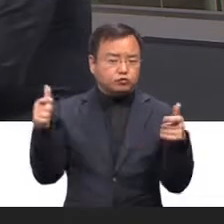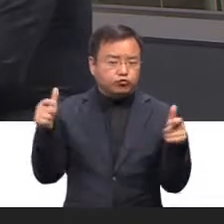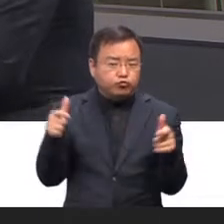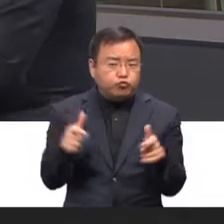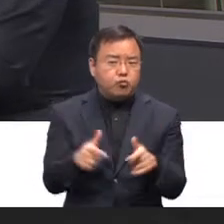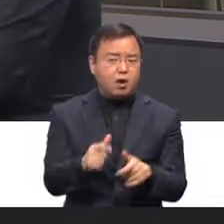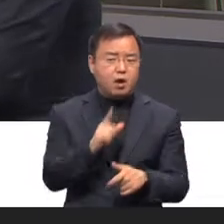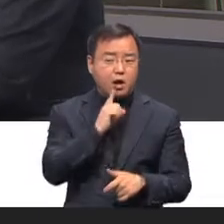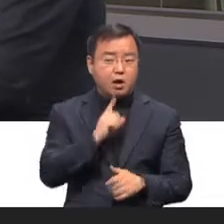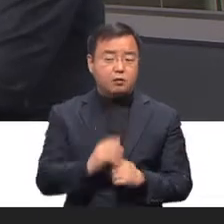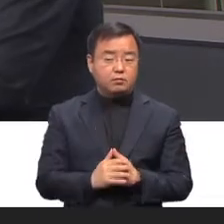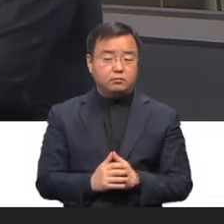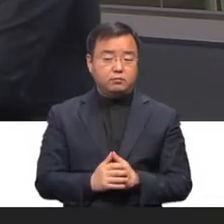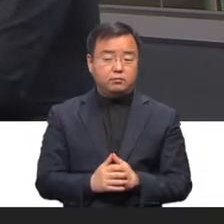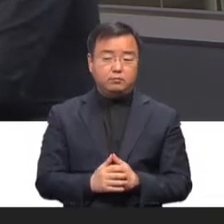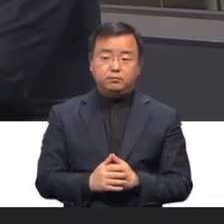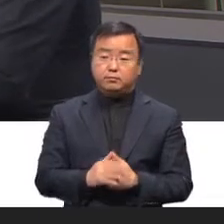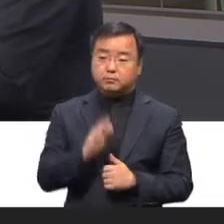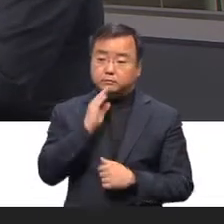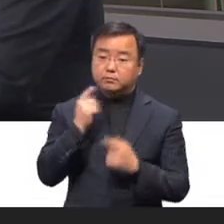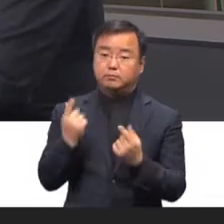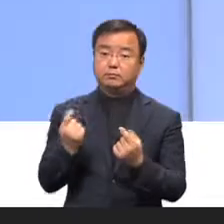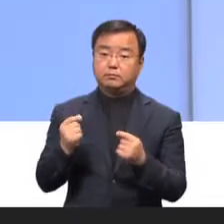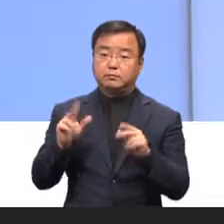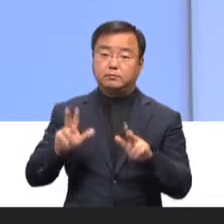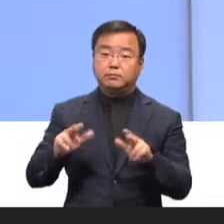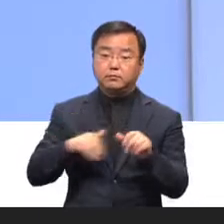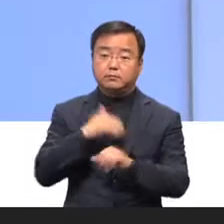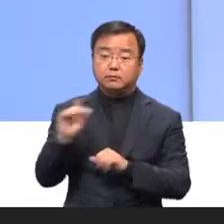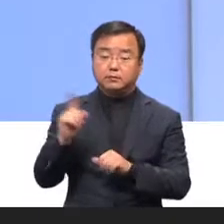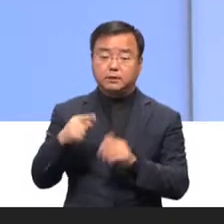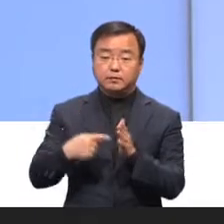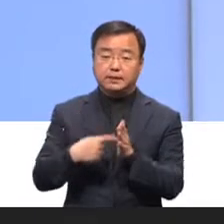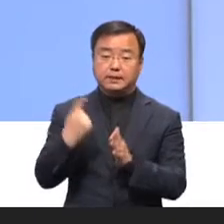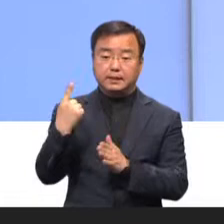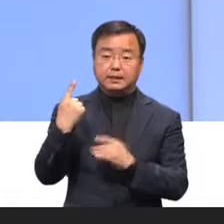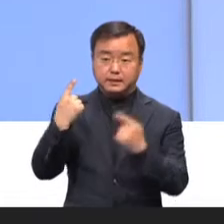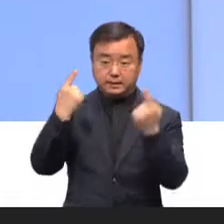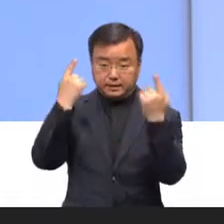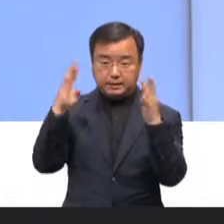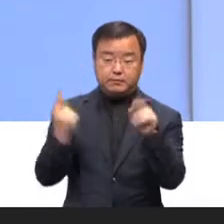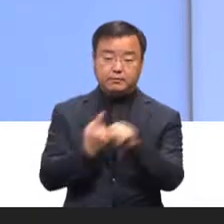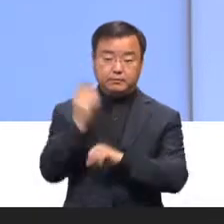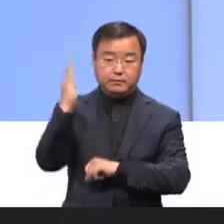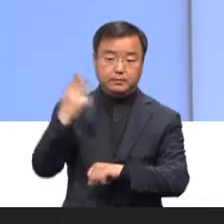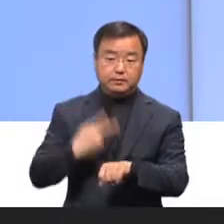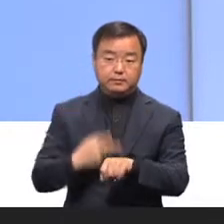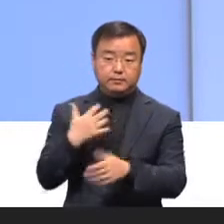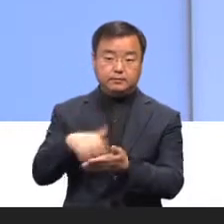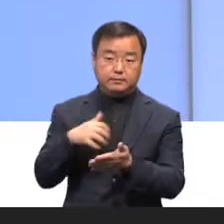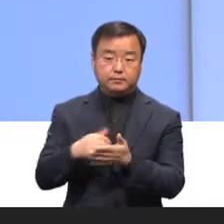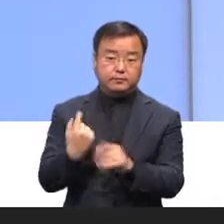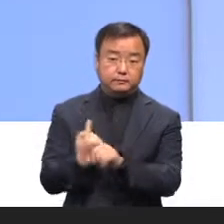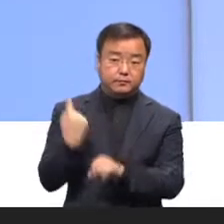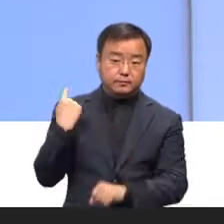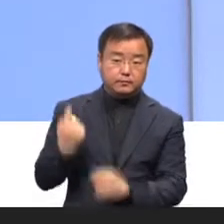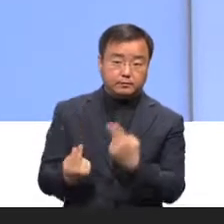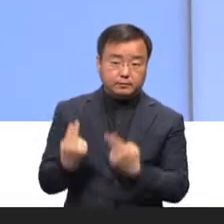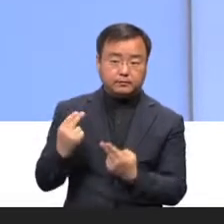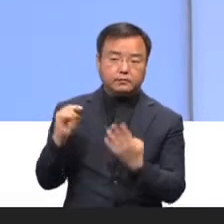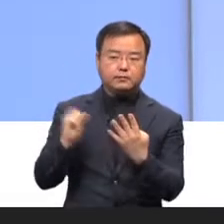결과가 보이거든 그러니까요 지금 예 현재로 보면 이렇습니다 1학기 대학의 시간강사 강 의 비율을 지난해보다 약 4% 가 주는 걸로